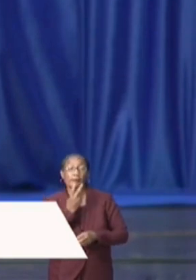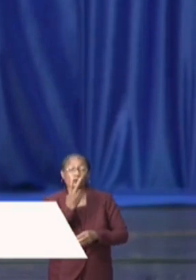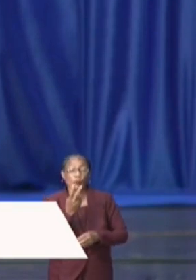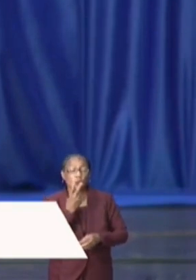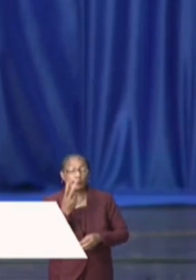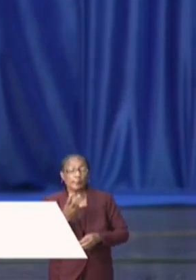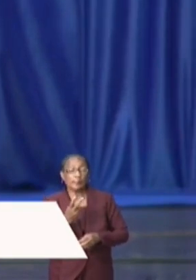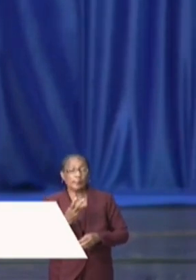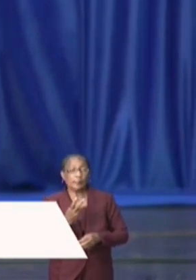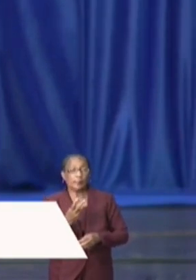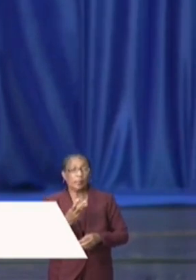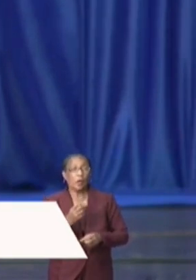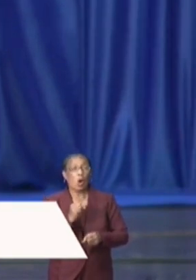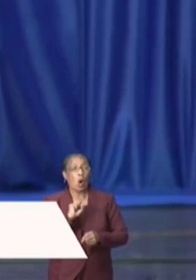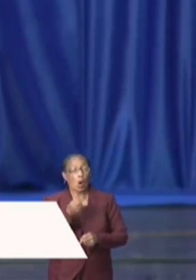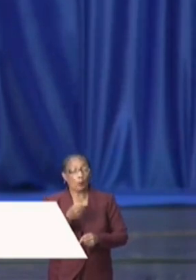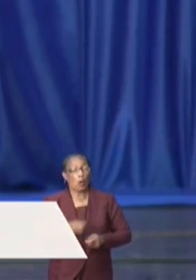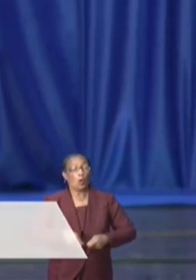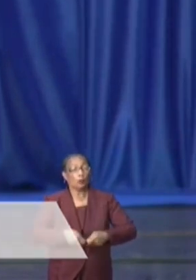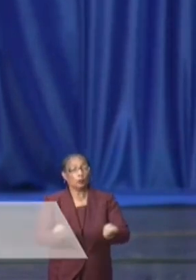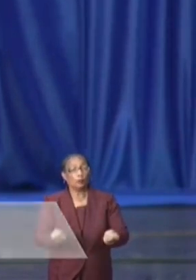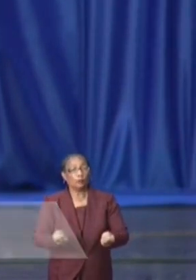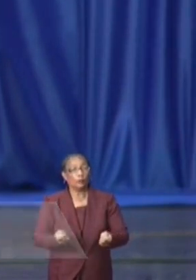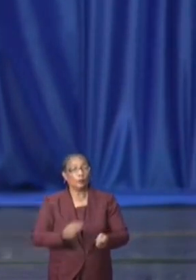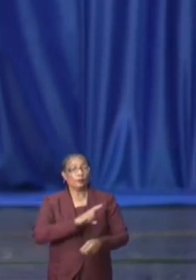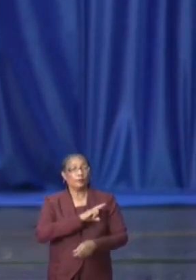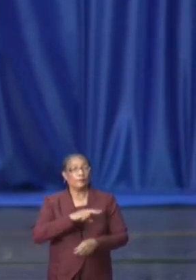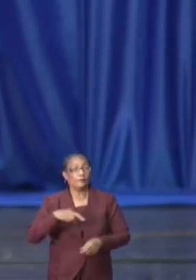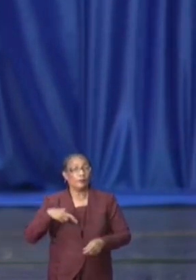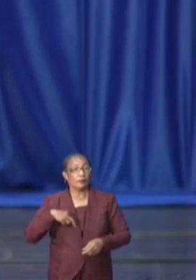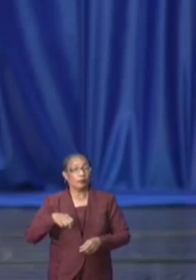onder andere het doen uitvoeren van een